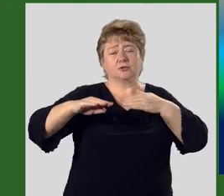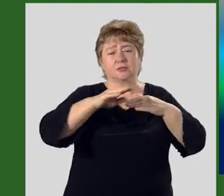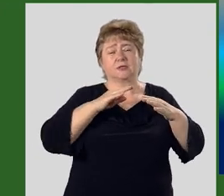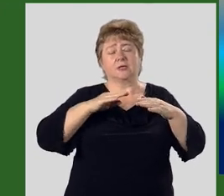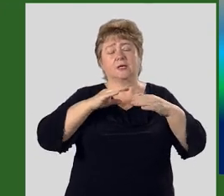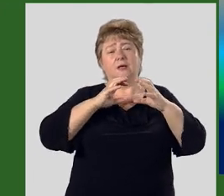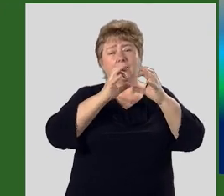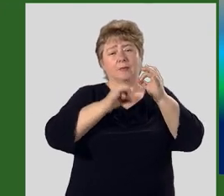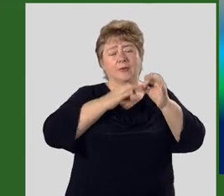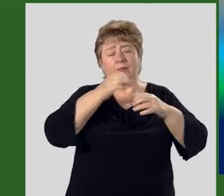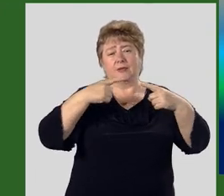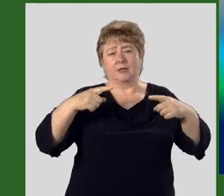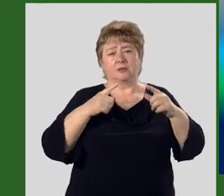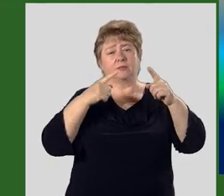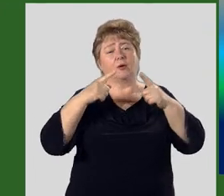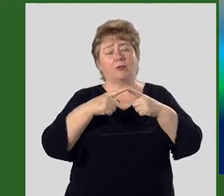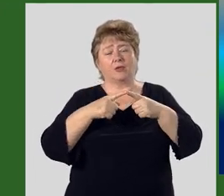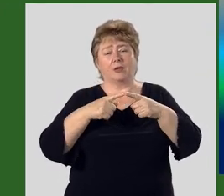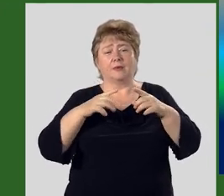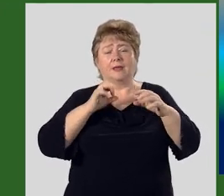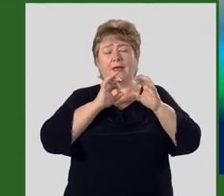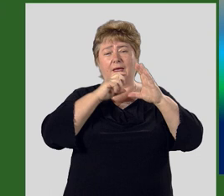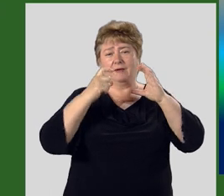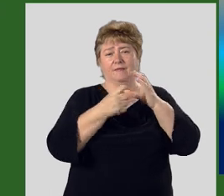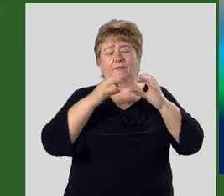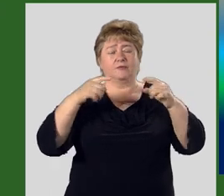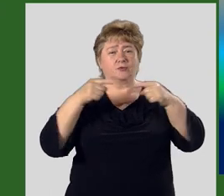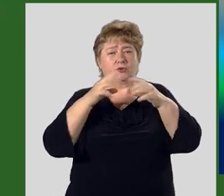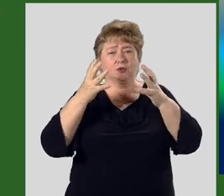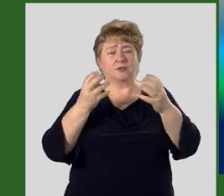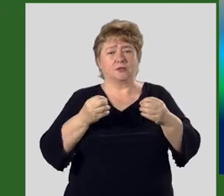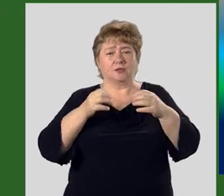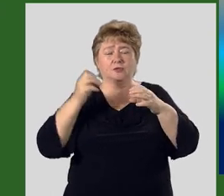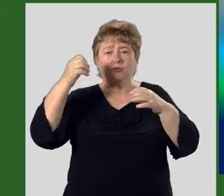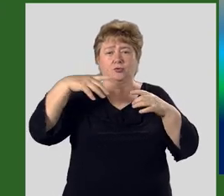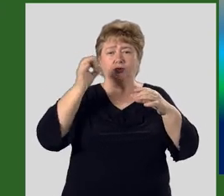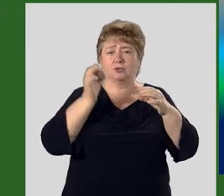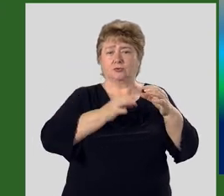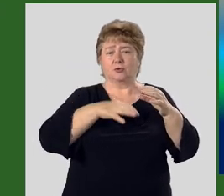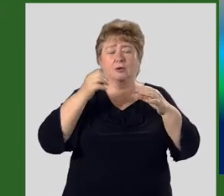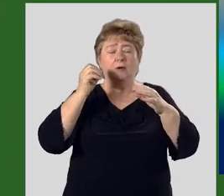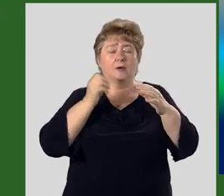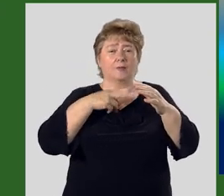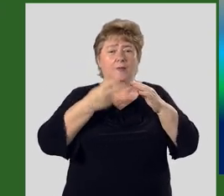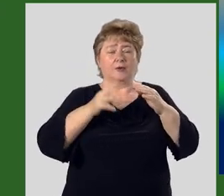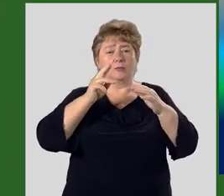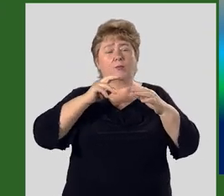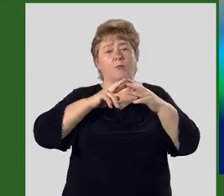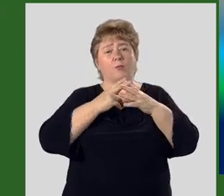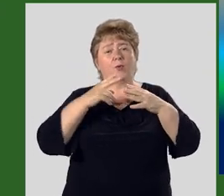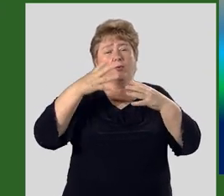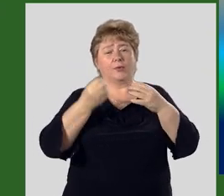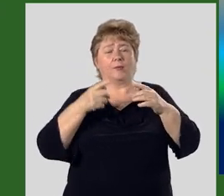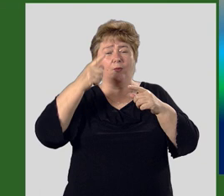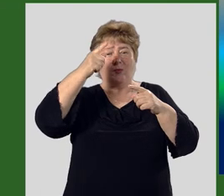планеты под разными углами. На экваторе в определенные дни солнечные лучи падают в полдень под